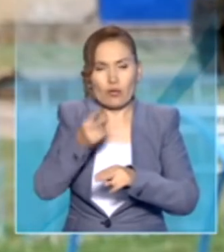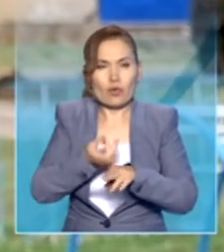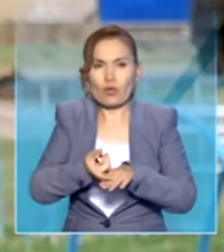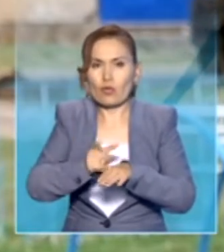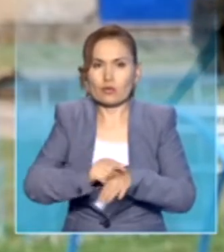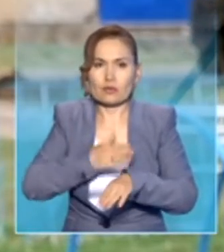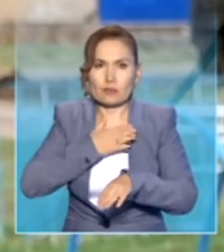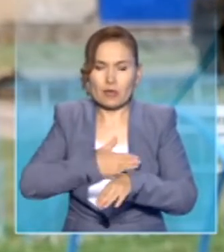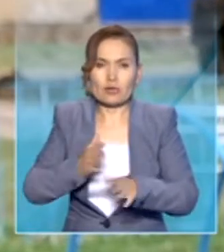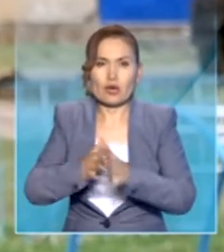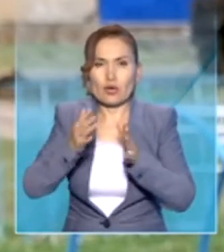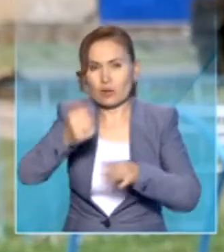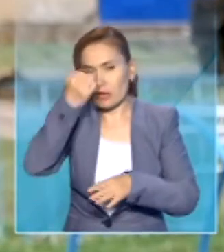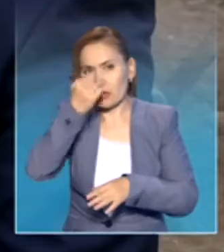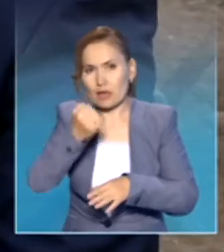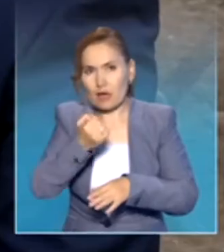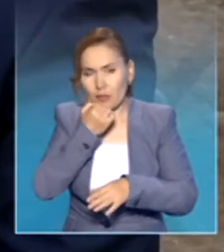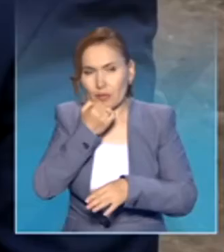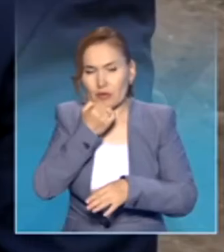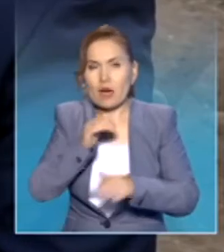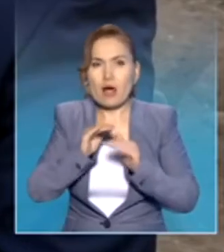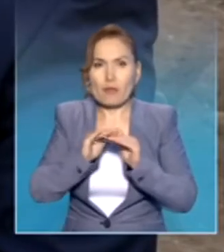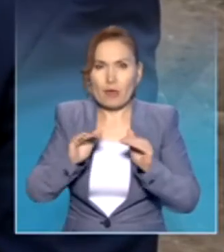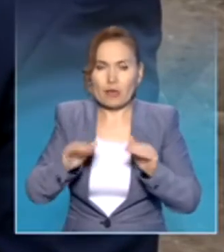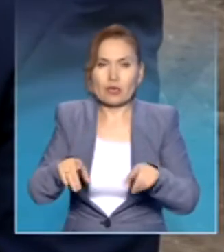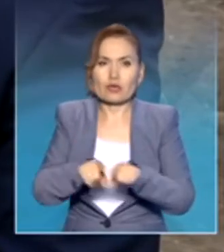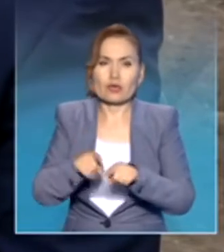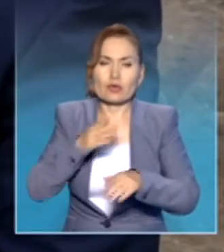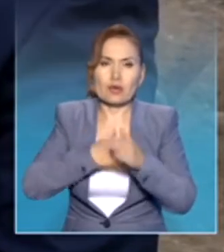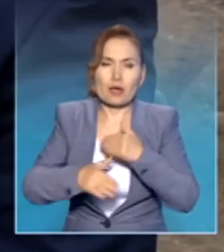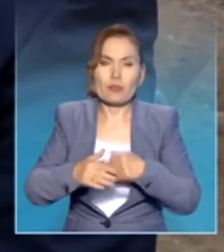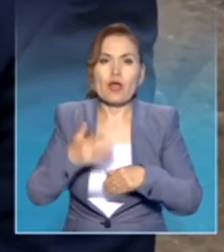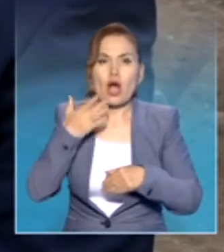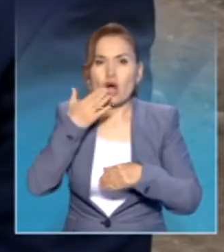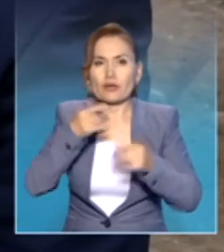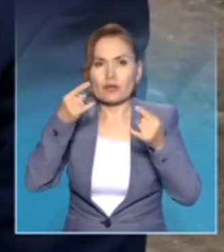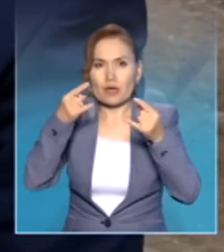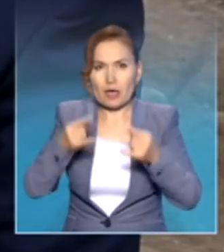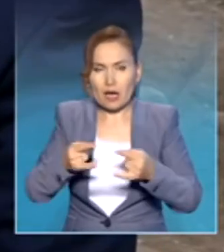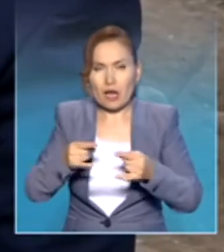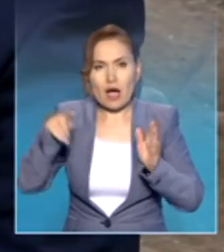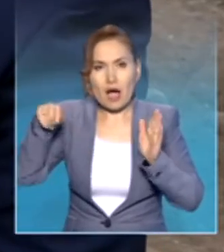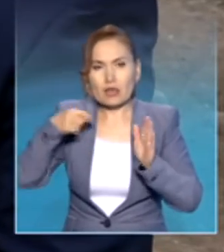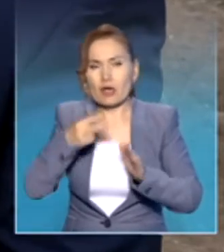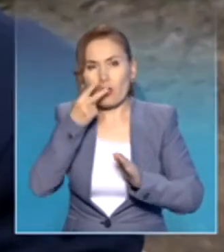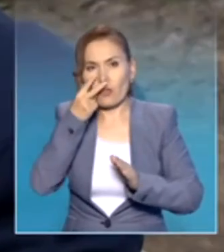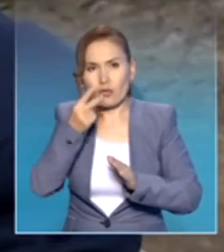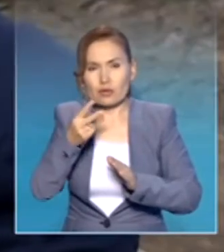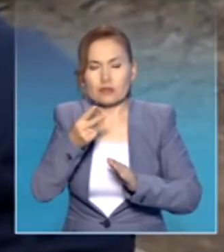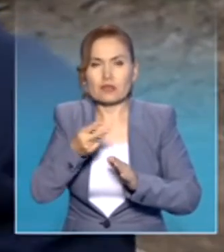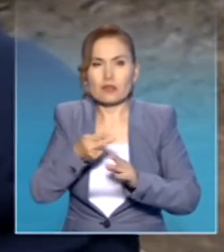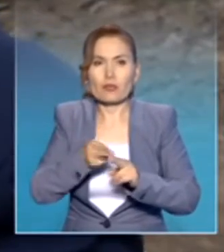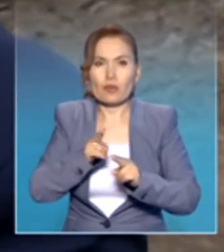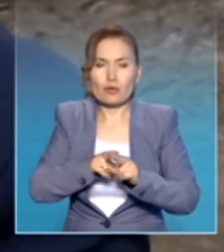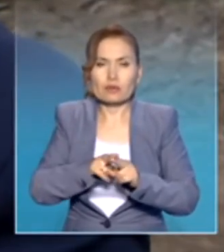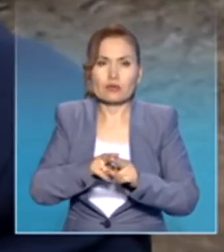бәрі, халықтар, оқушылар да бәрі. Ұлттық арна эфирінен көрсетілді, бәріміз куә болдық, көрдік. Нәтиже шықты.